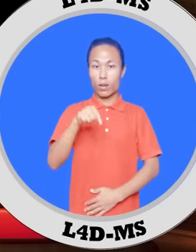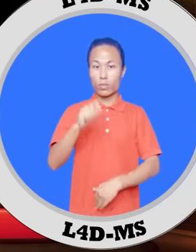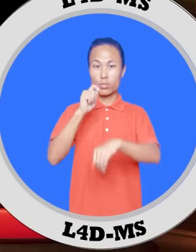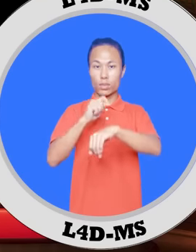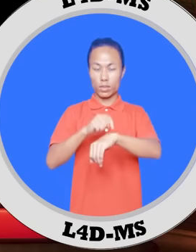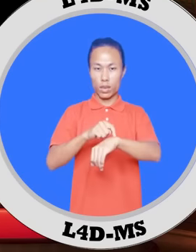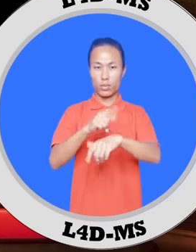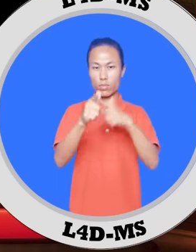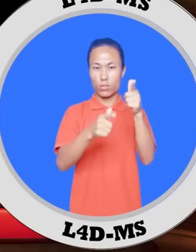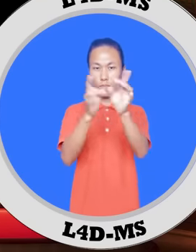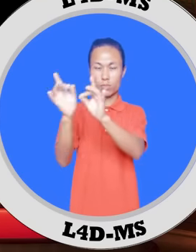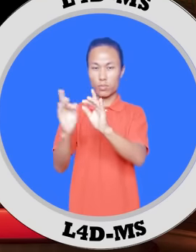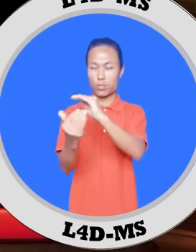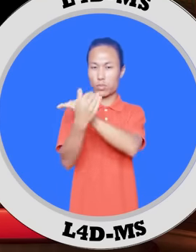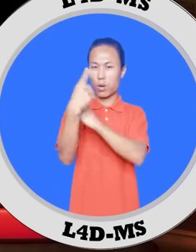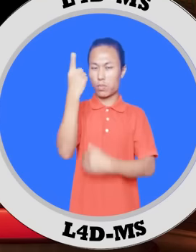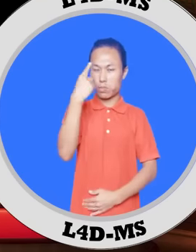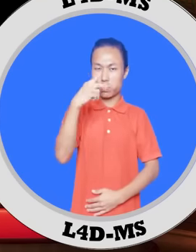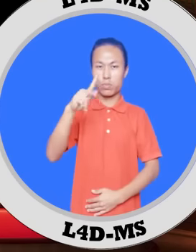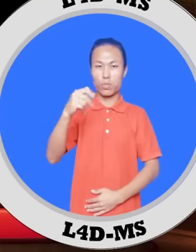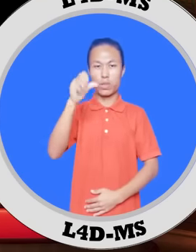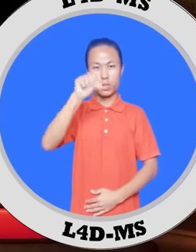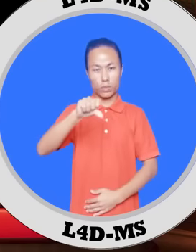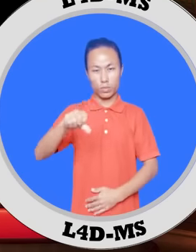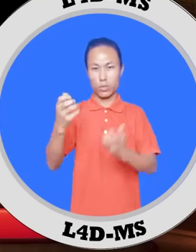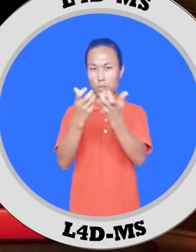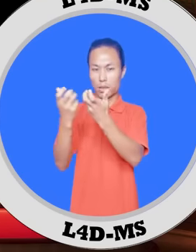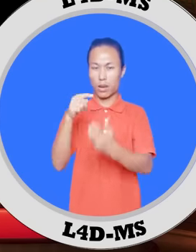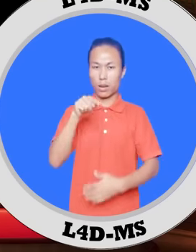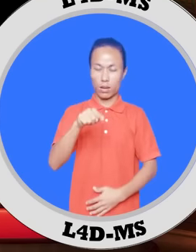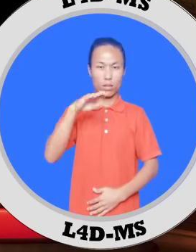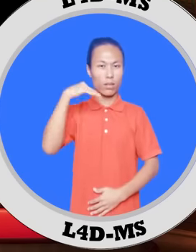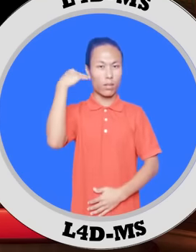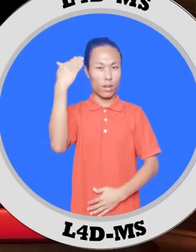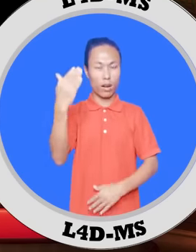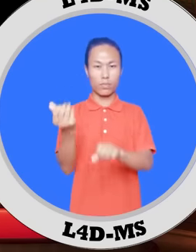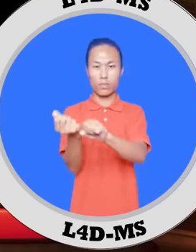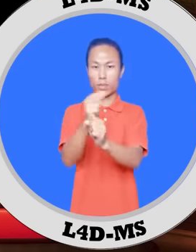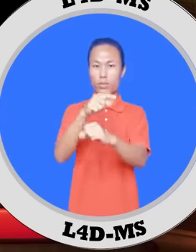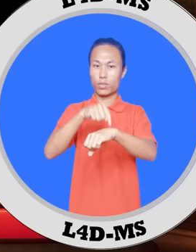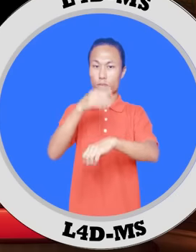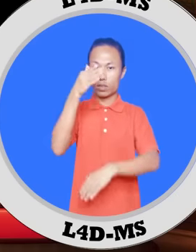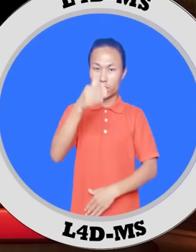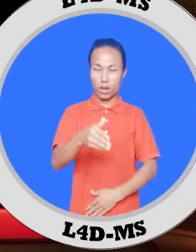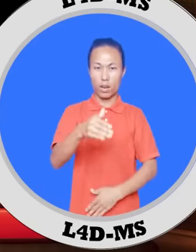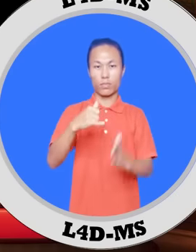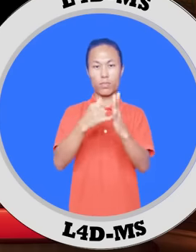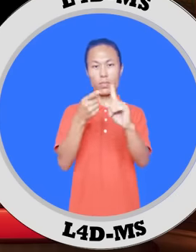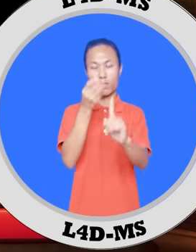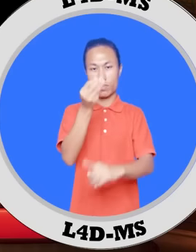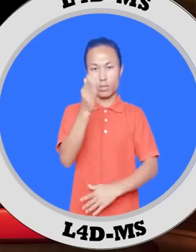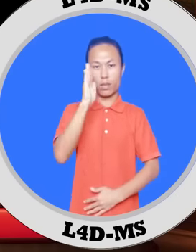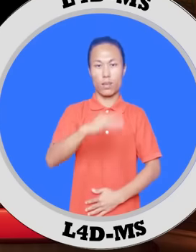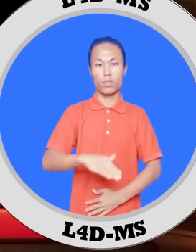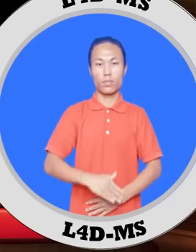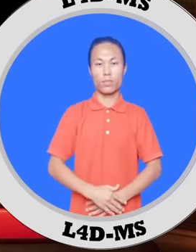ပြီးအသွင်ကူးပြောင်းရေးကာလရောက်ရှိချိန်မှာပြည်သူအများတွေ့ကြုံခံစားခဲ့ရတဲ့အာရမမှုတွေအတွက်တရားမျှတမှုရှာဖွေနိုင်ရင်နိလန့်